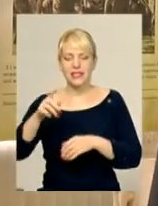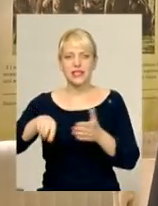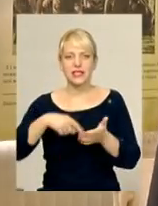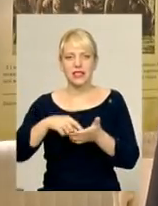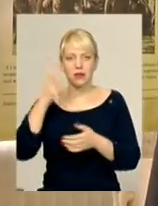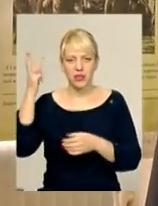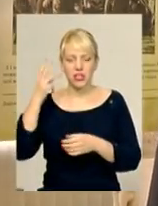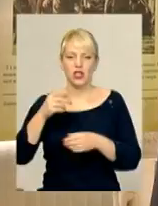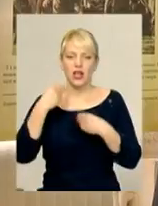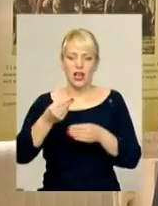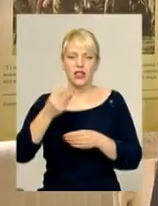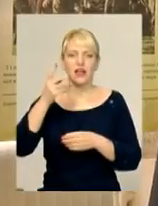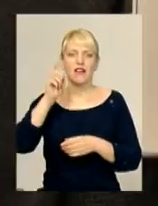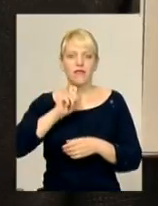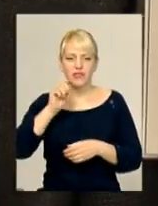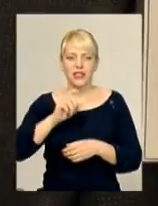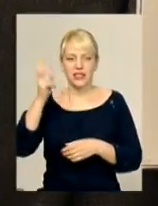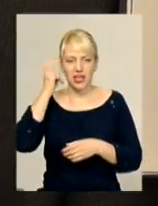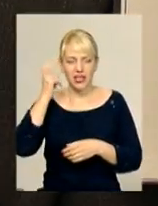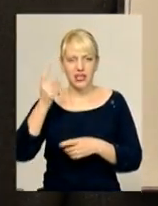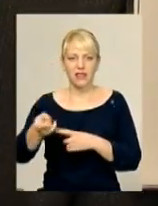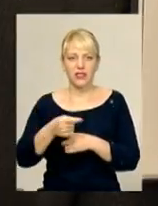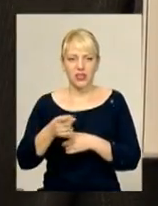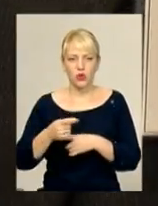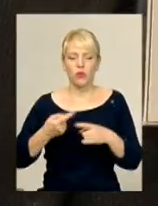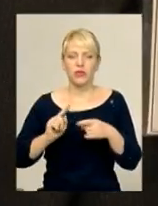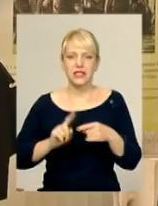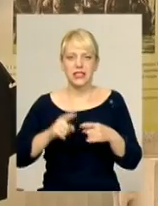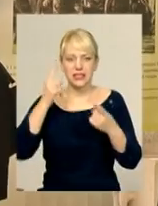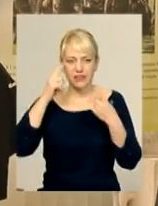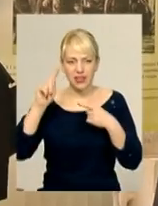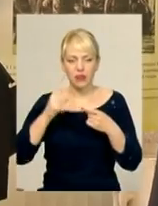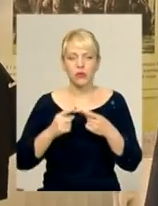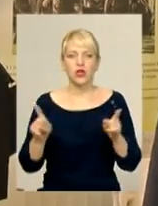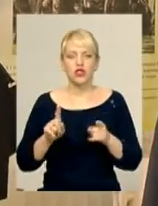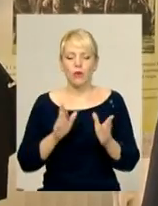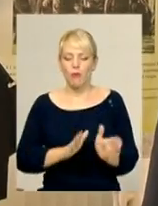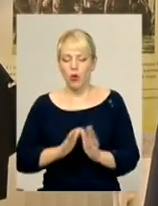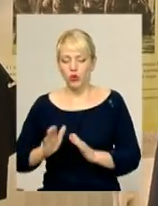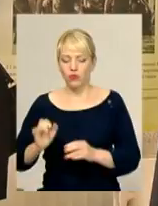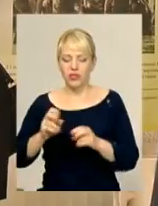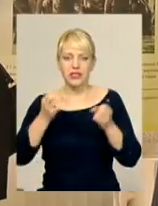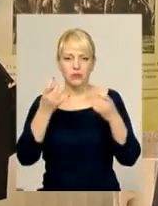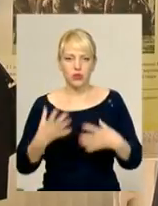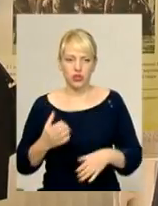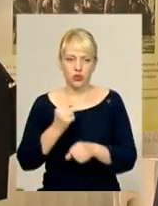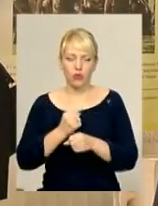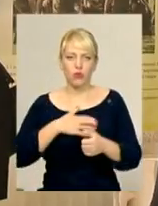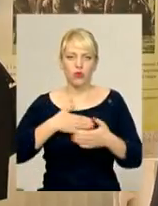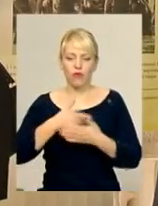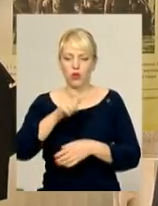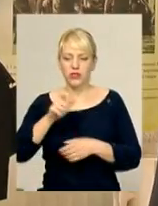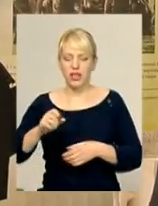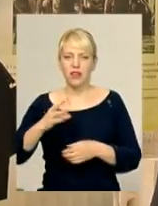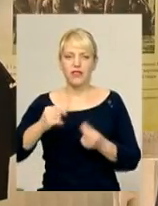і з Вінниці, Києва, Тернополя. Сам задум виник для того, щоб впорядкувати і спростити роботу волонтерів і